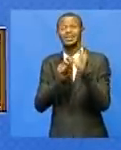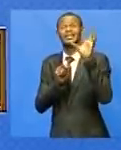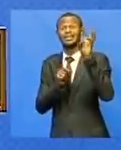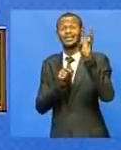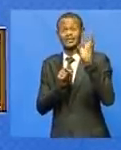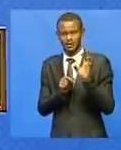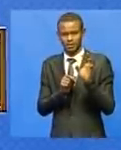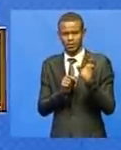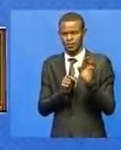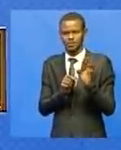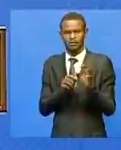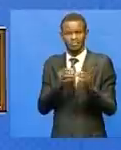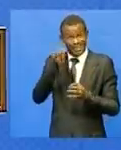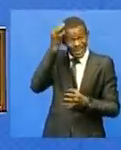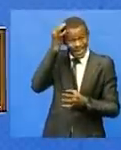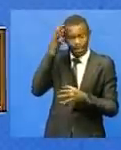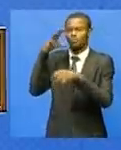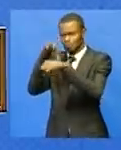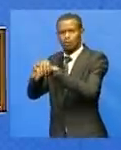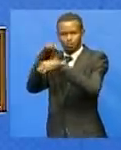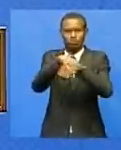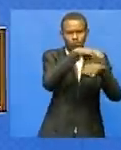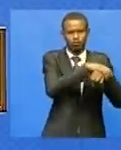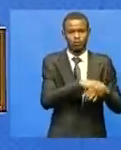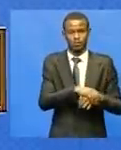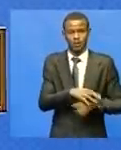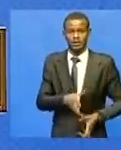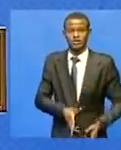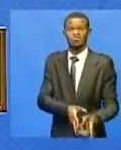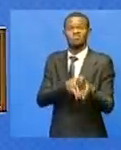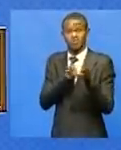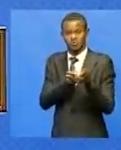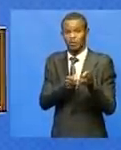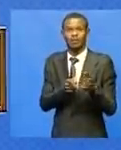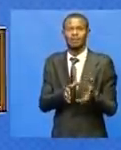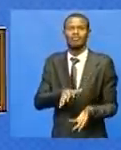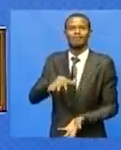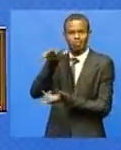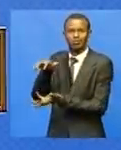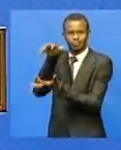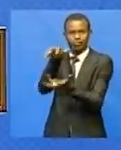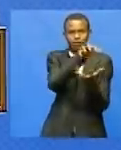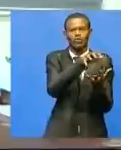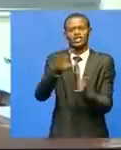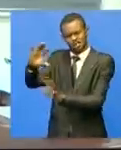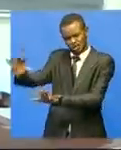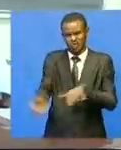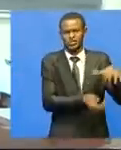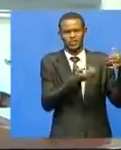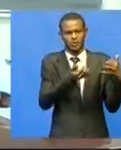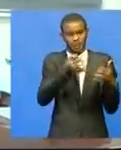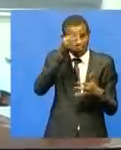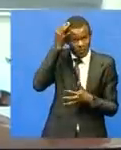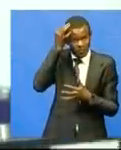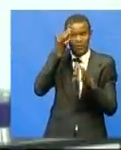Kahanga. D'importantes quantités de munitions ont été récupérées. 8 combattants ont été capturés et 11 autres ont été